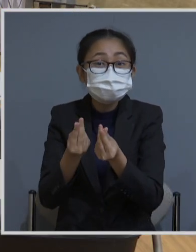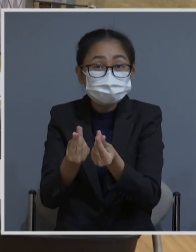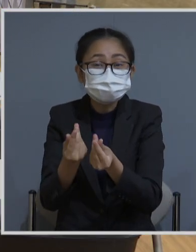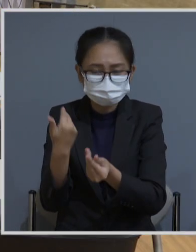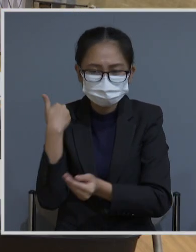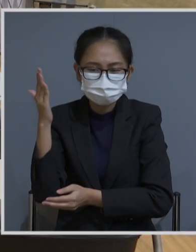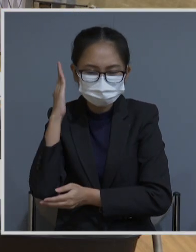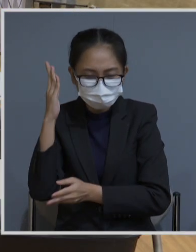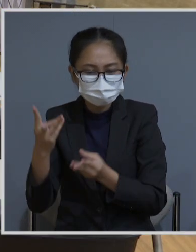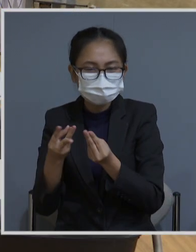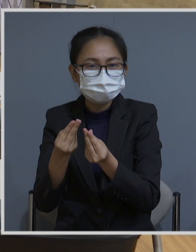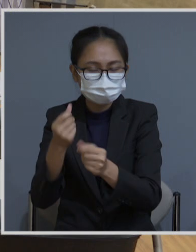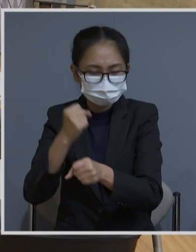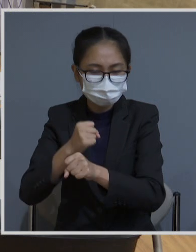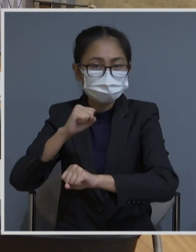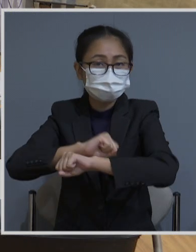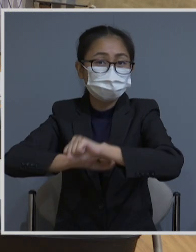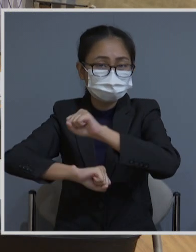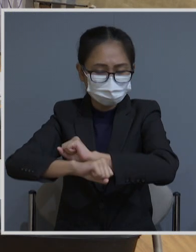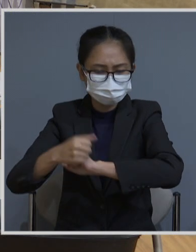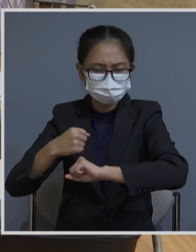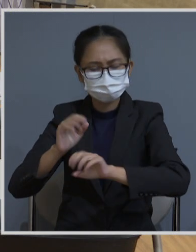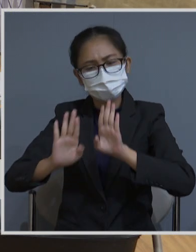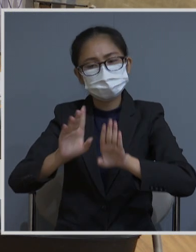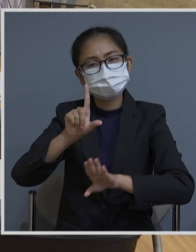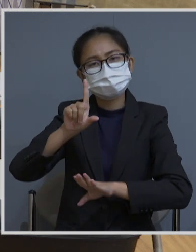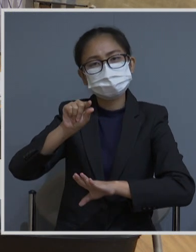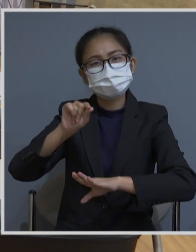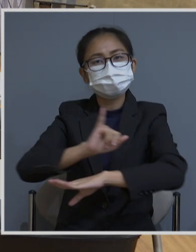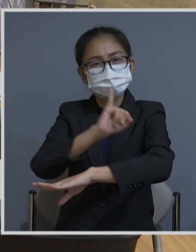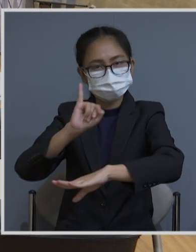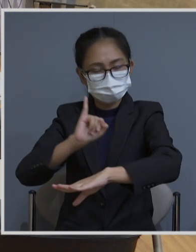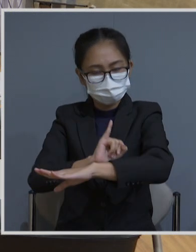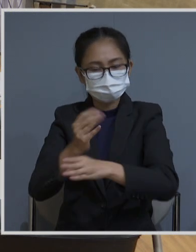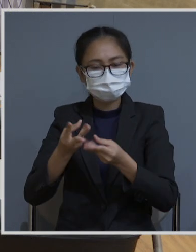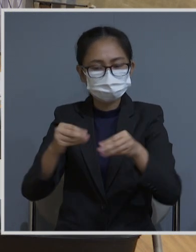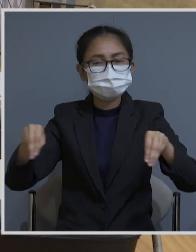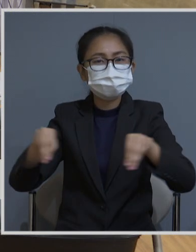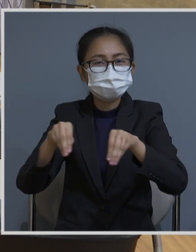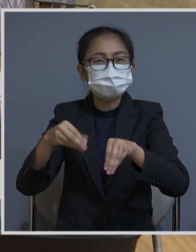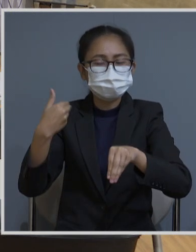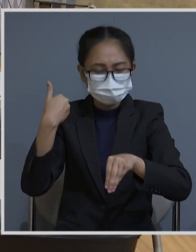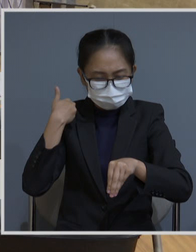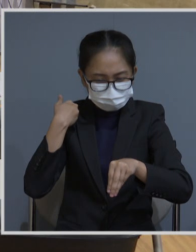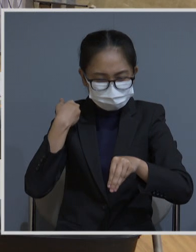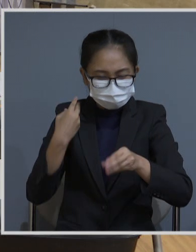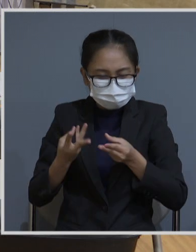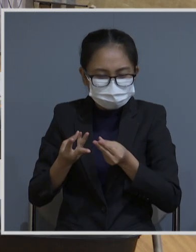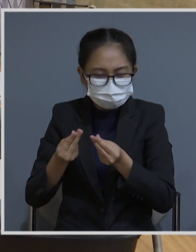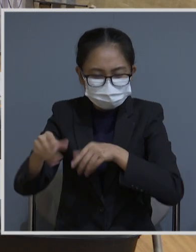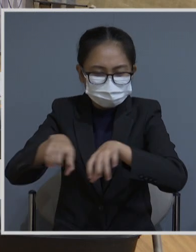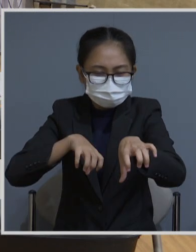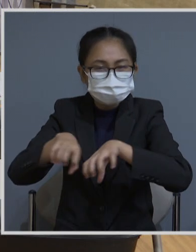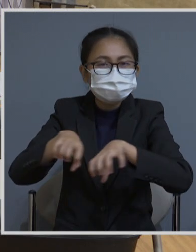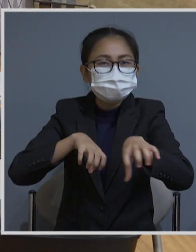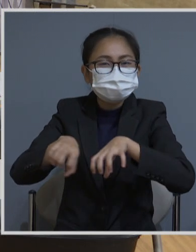อะที่จะก่อสร้างนี้นะคะมี 20ก็ไล่ทางเจ้าหน้าที่บอกว่ามันจะต้องกินถึง 10กว่าไล่เขาบอก